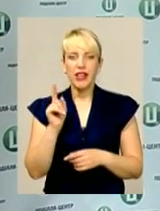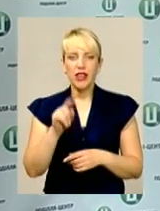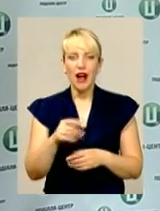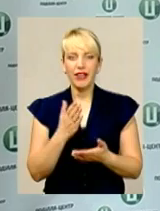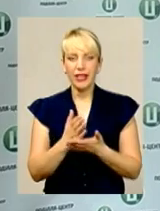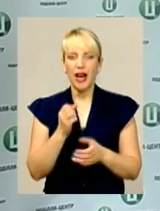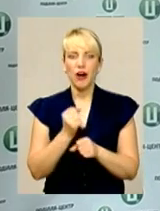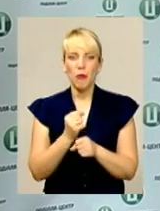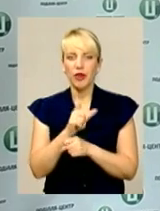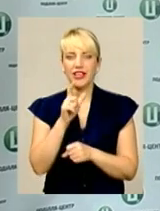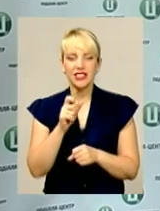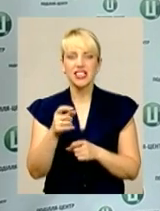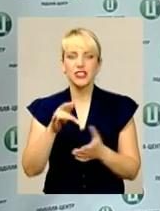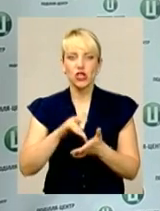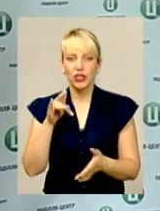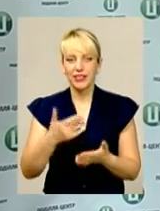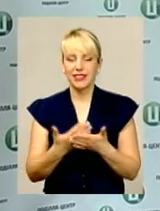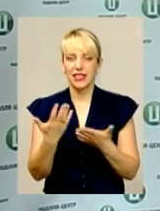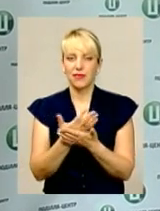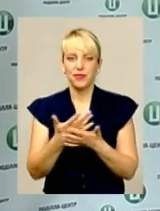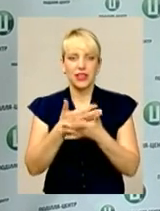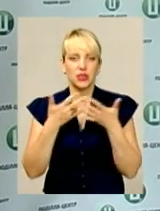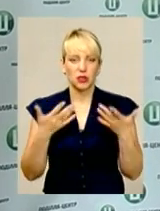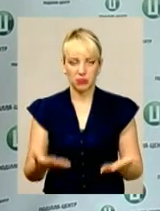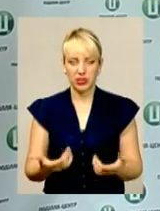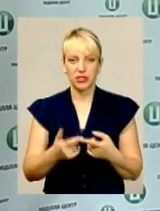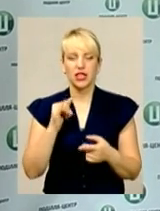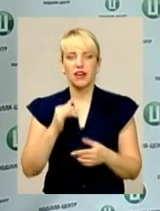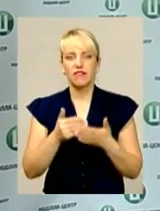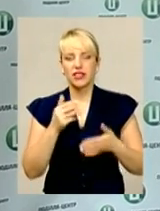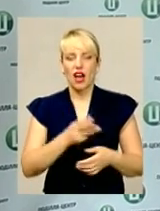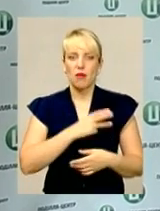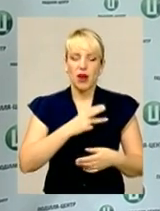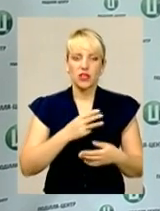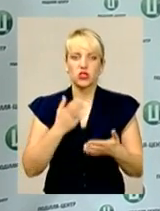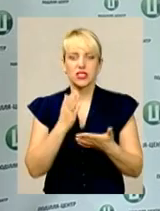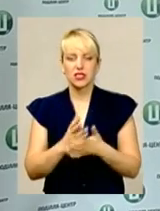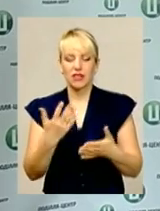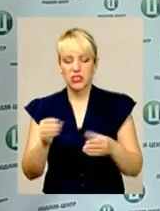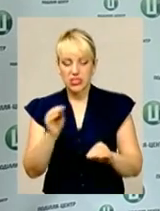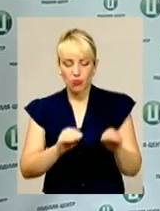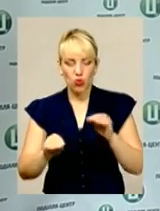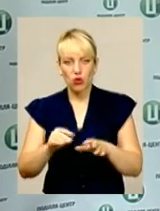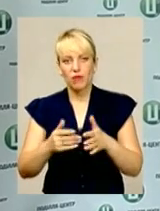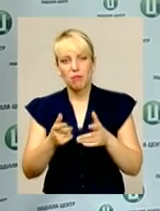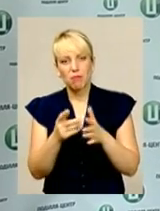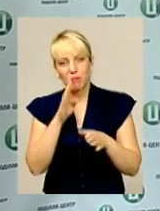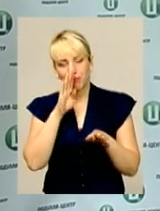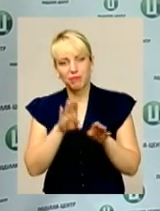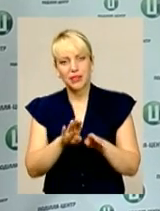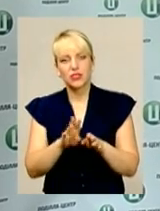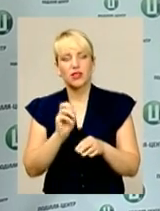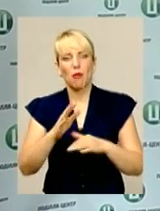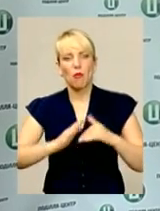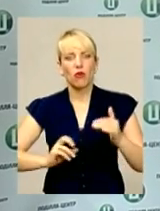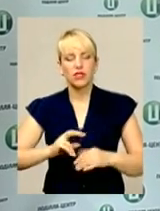роботи зі столиці. Роботи різноманітні, від аматорського відео, є такі вже змонтовані, більш такі професійні, але вони